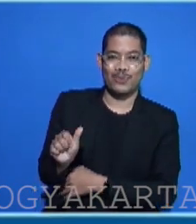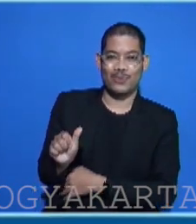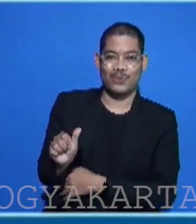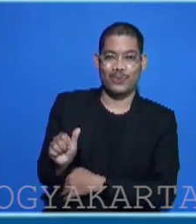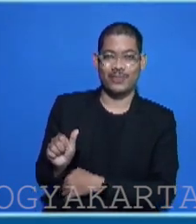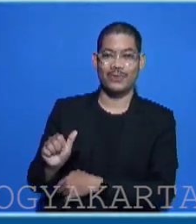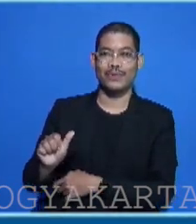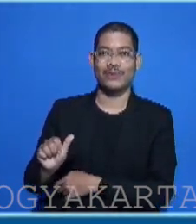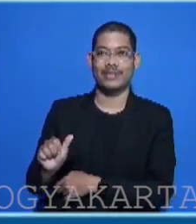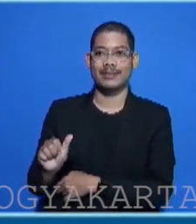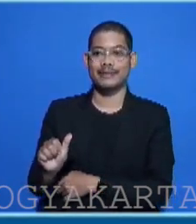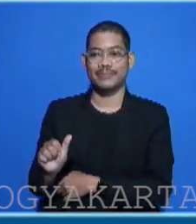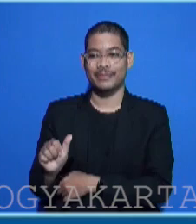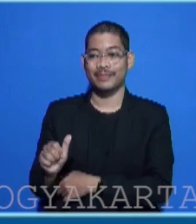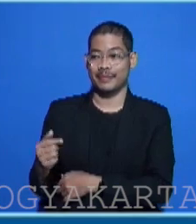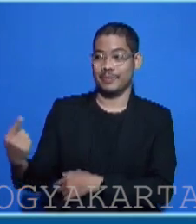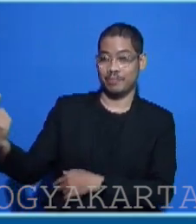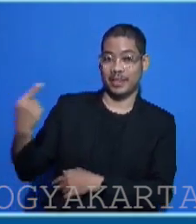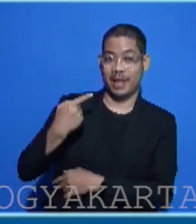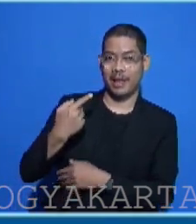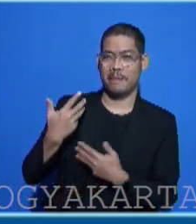asal perintah rubiyono